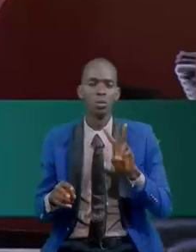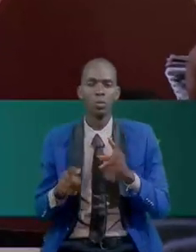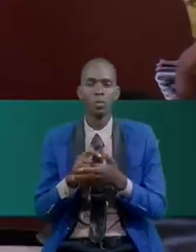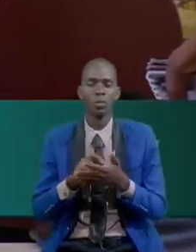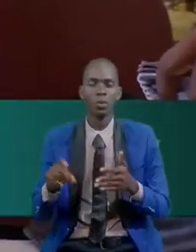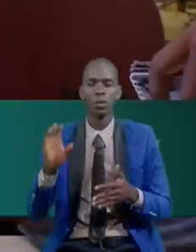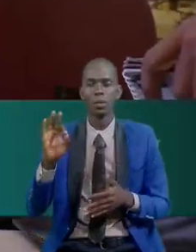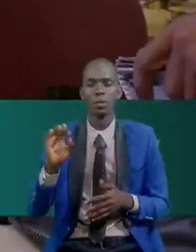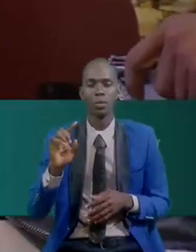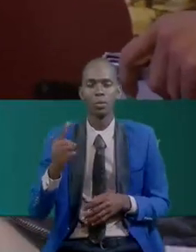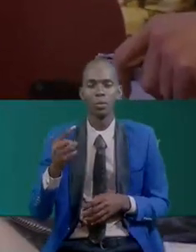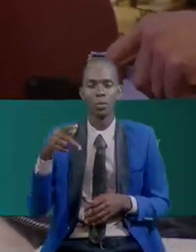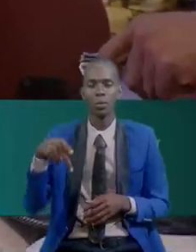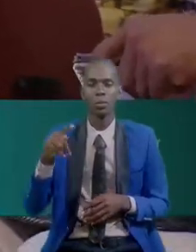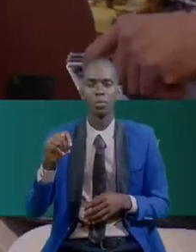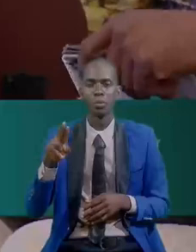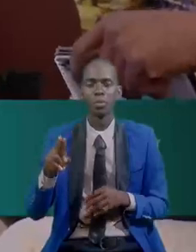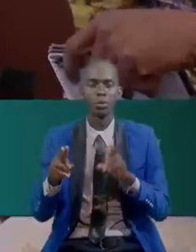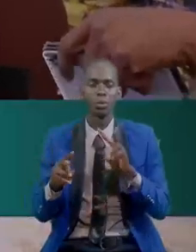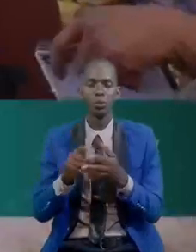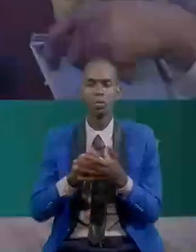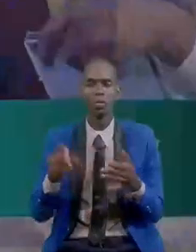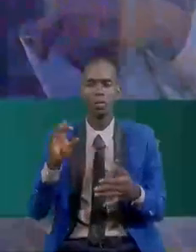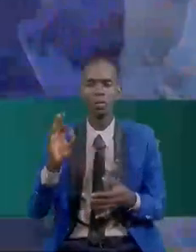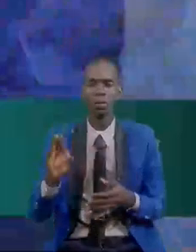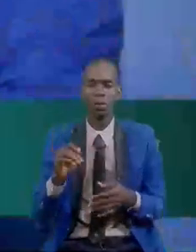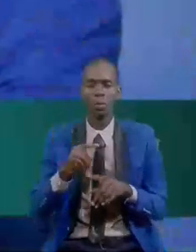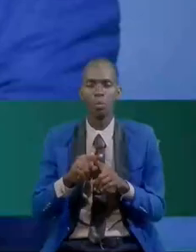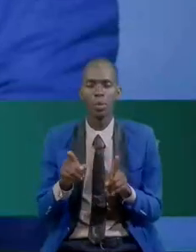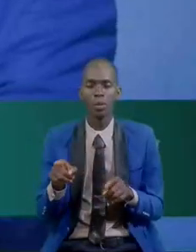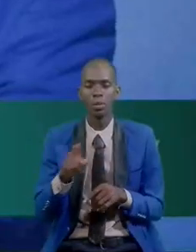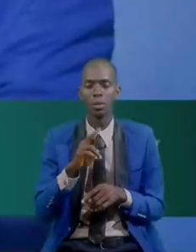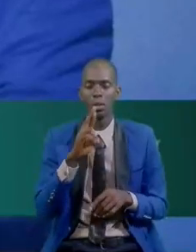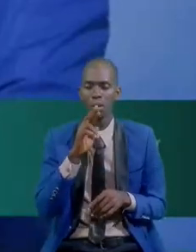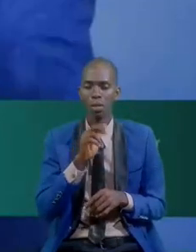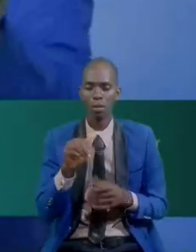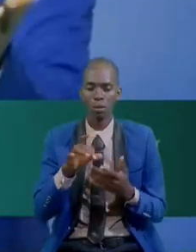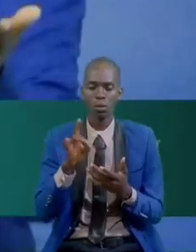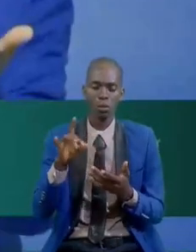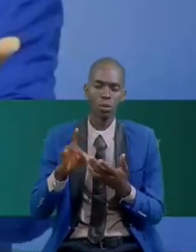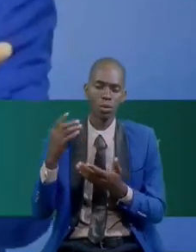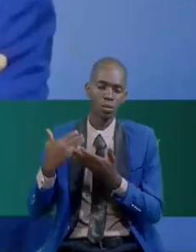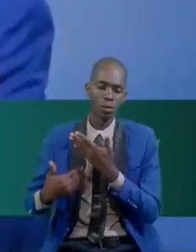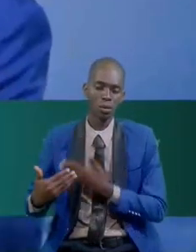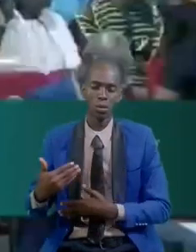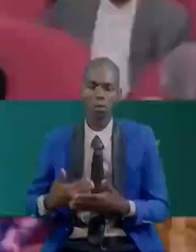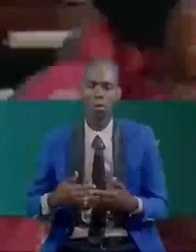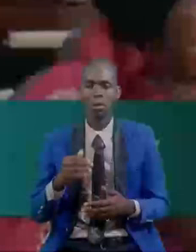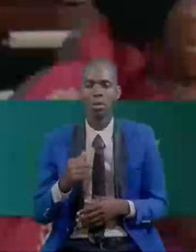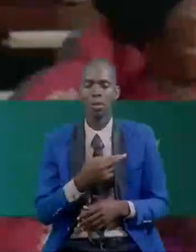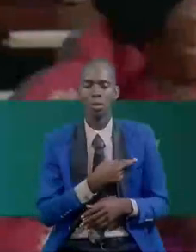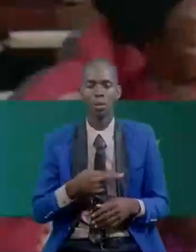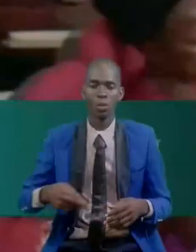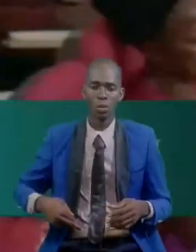2, verset 9. Mais vous êtes 1 Pierre 2, 9. Vous êtes une race élue, un